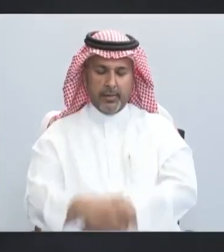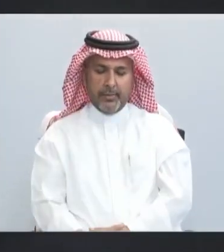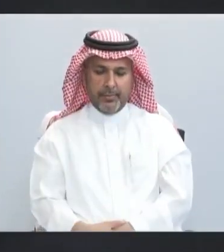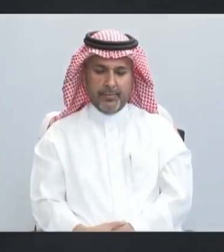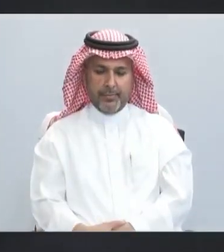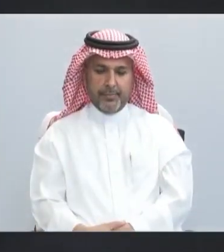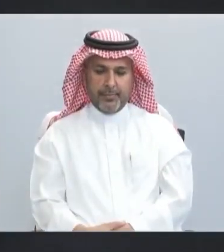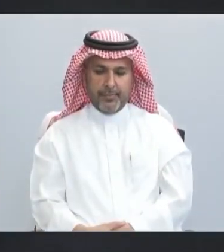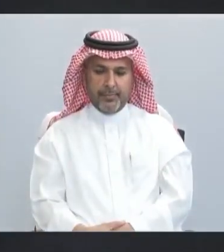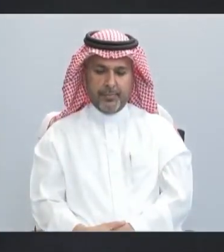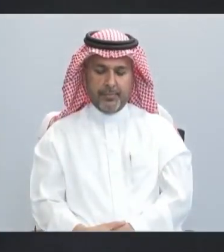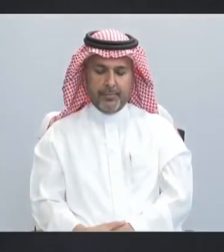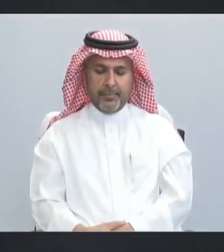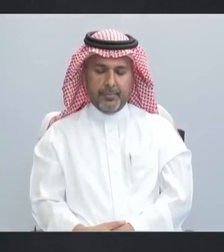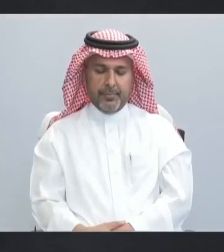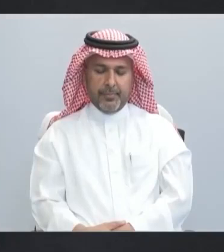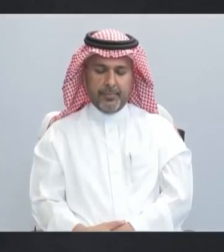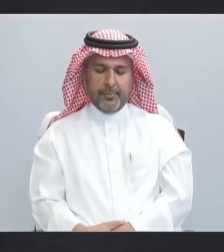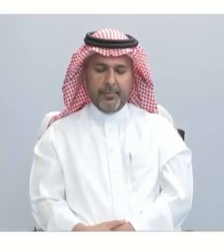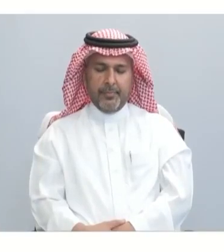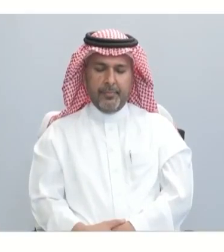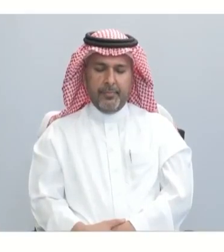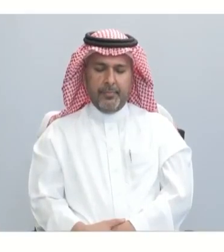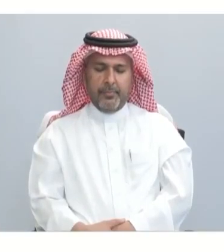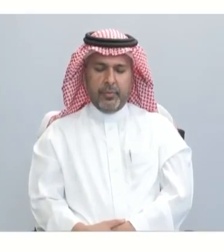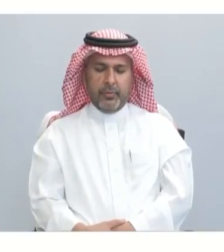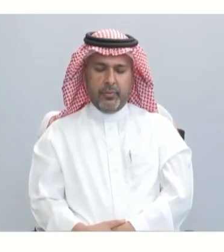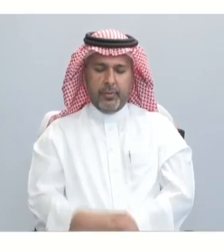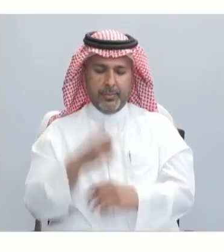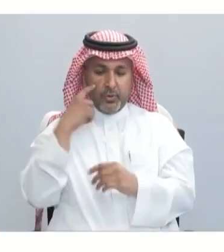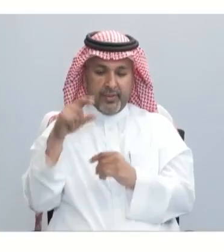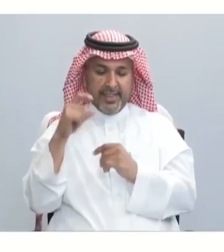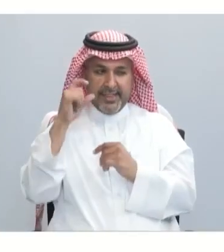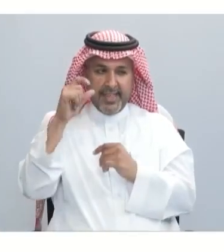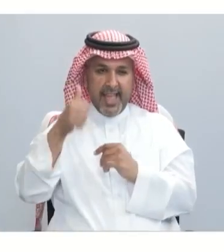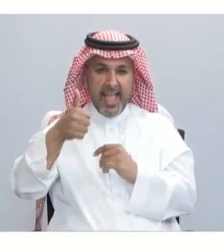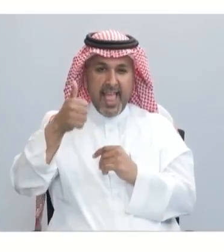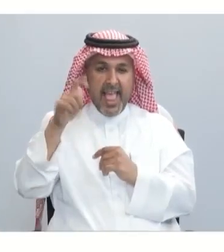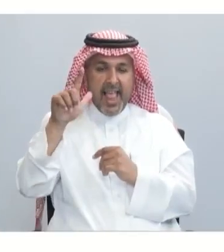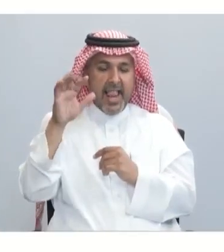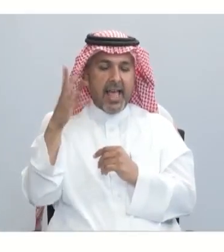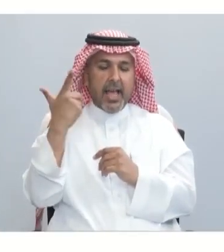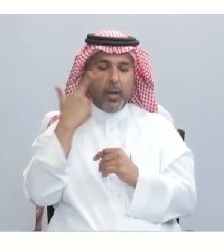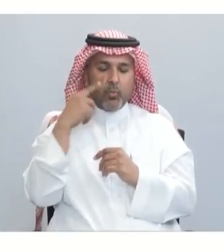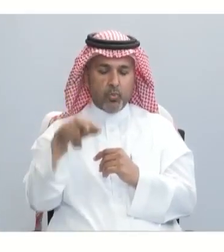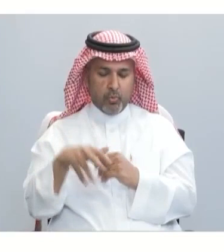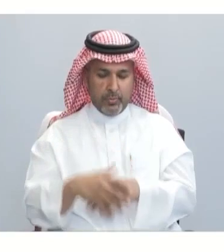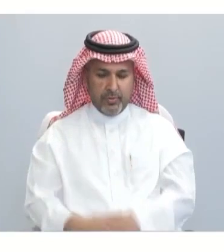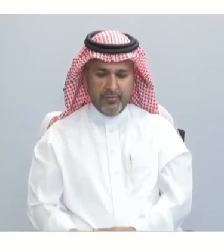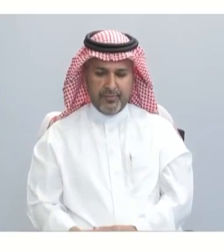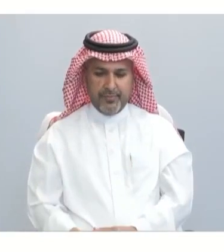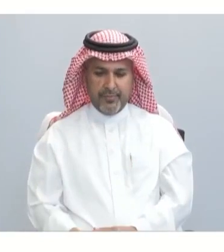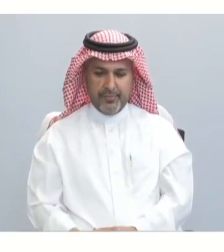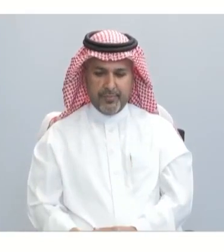التخفيض قبل الخصم لا نريد اللي هي الداله التي تعبر عن الموقف هو ماذا استعمل